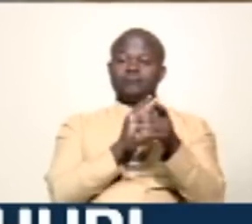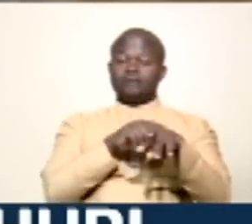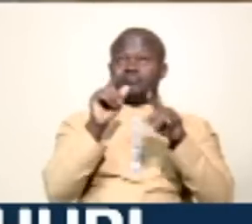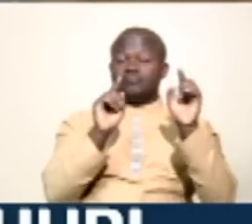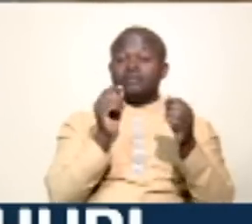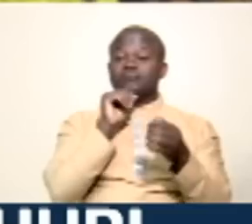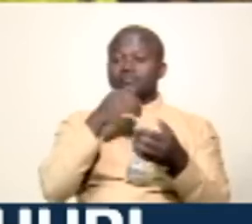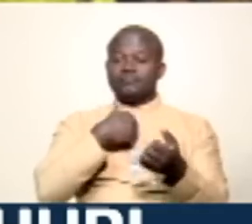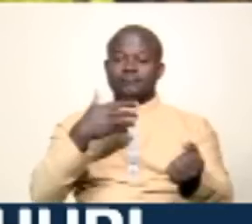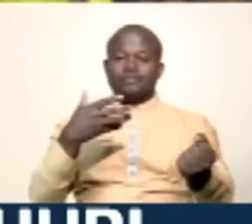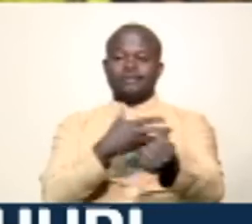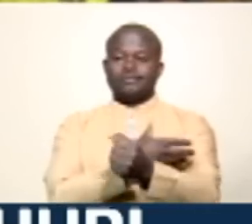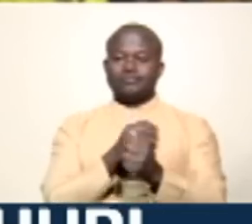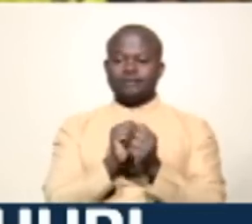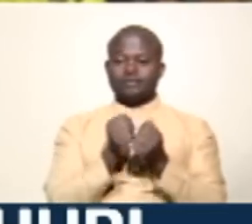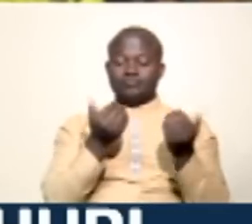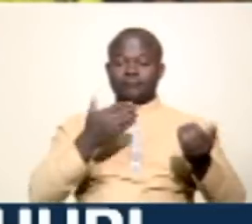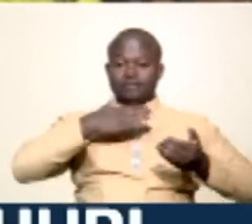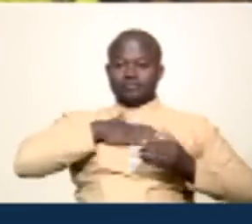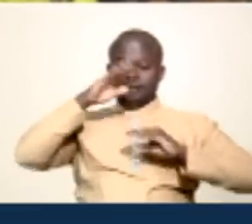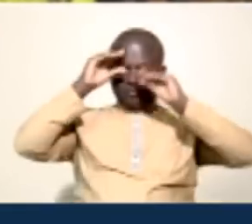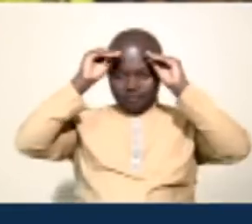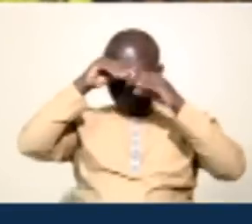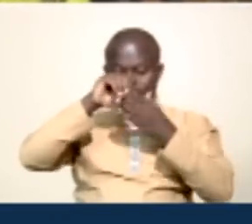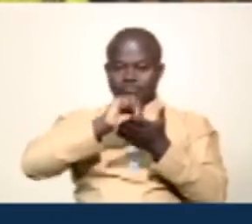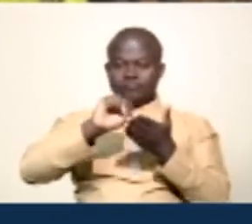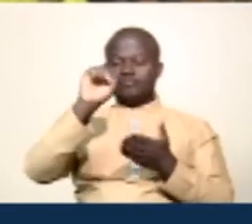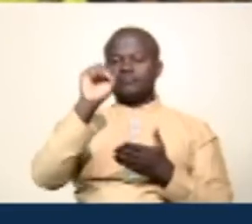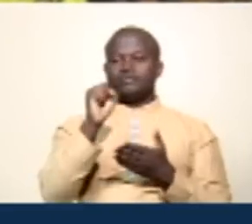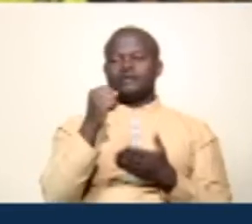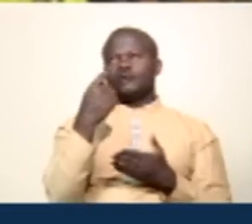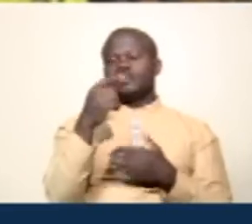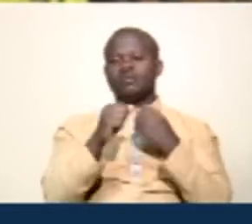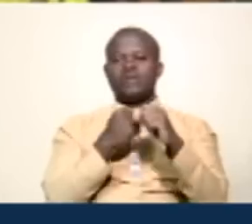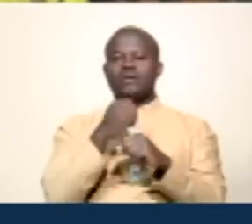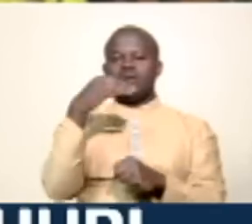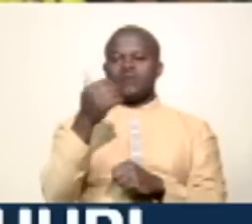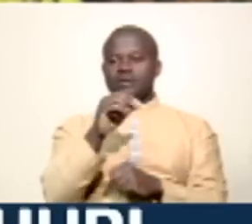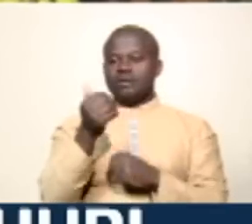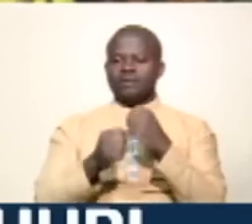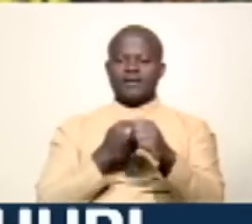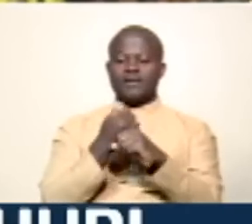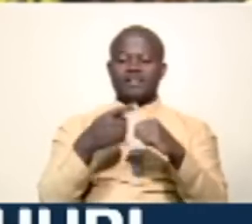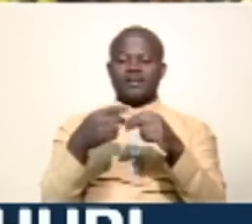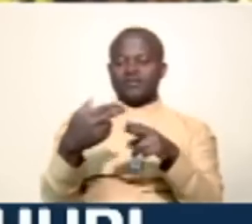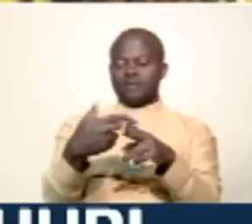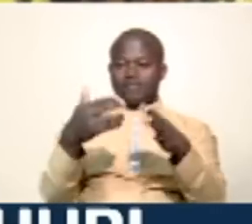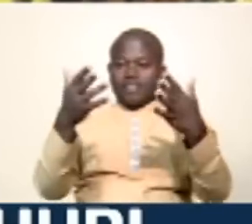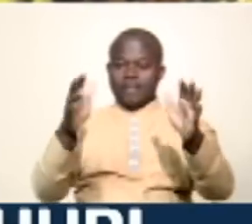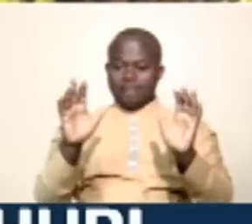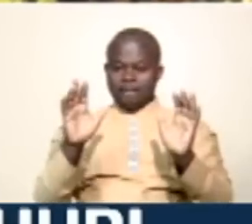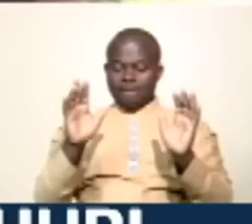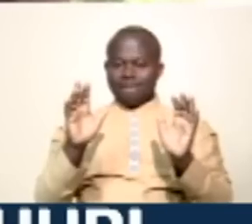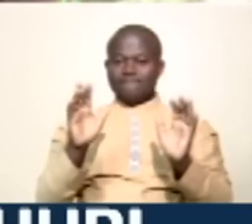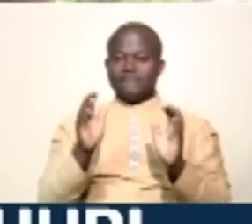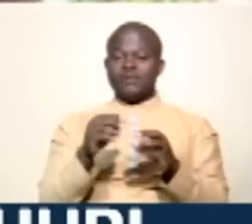bamwe badafite ubushobozi. Abana banjye biga segonderi, umwarimu wa gatanu, undi arimu wa gatandatu agiye kurangiza.